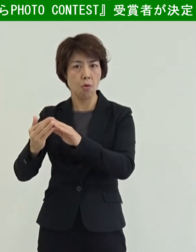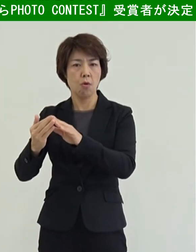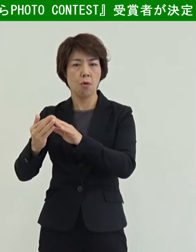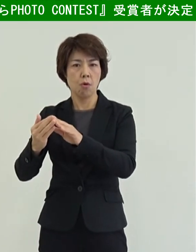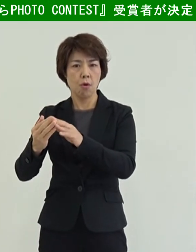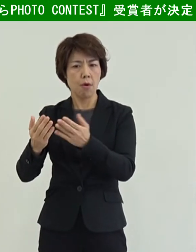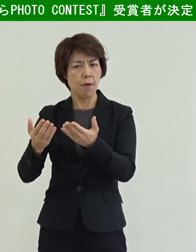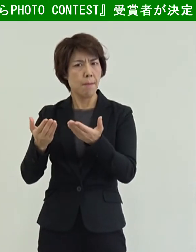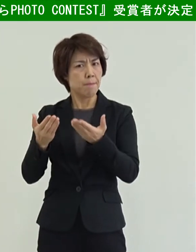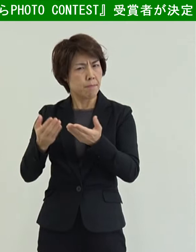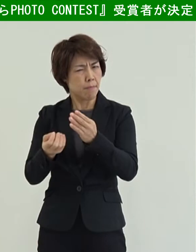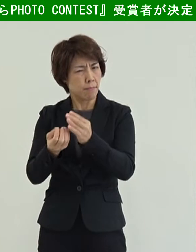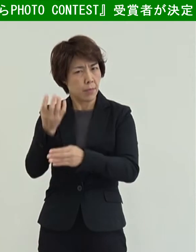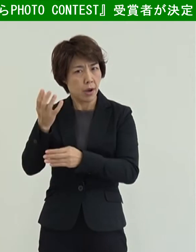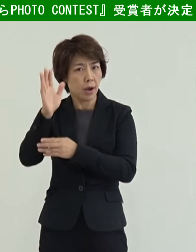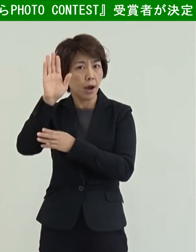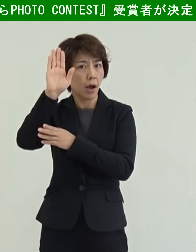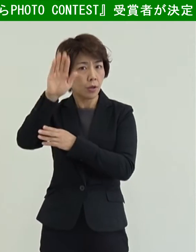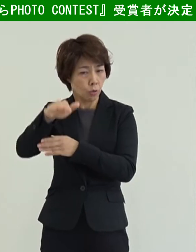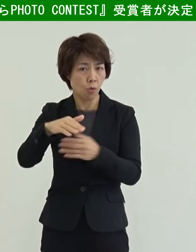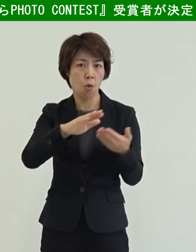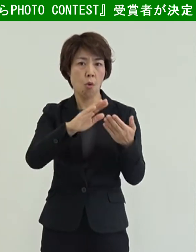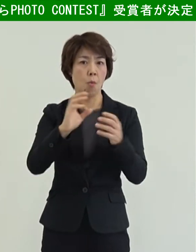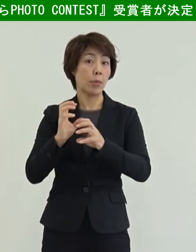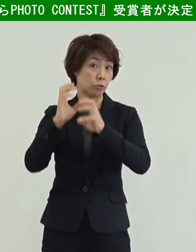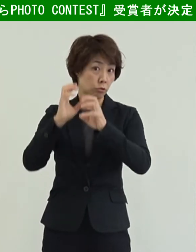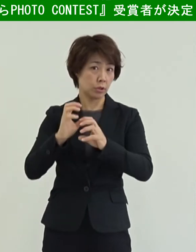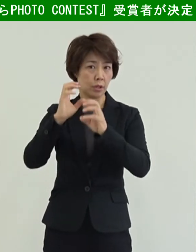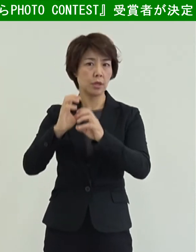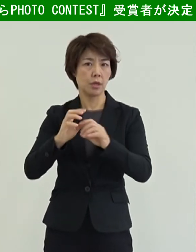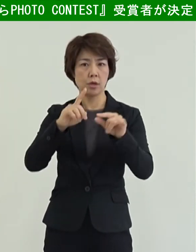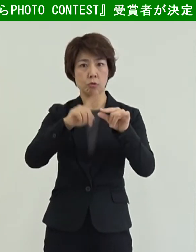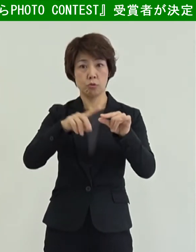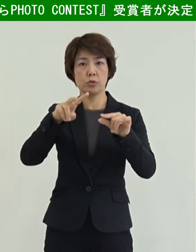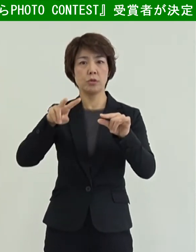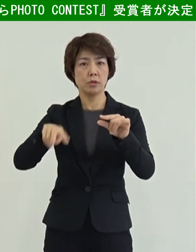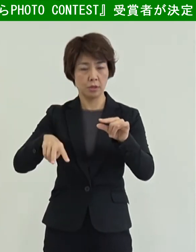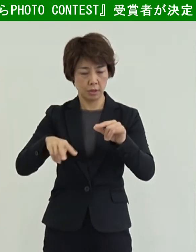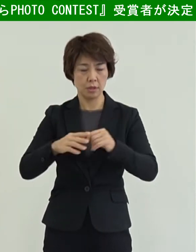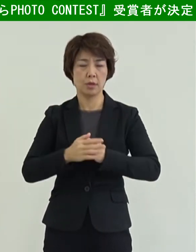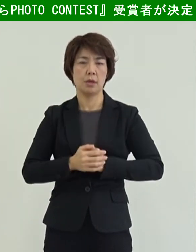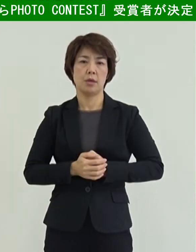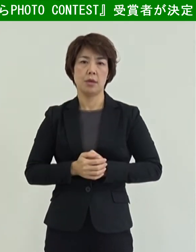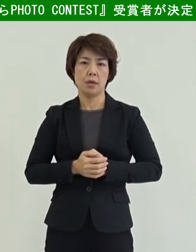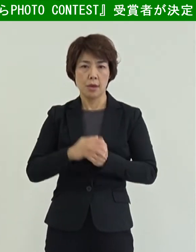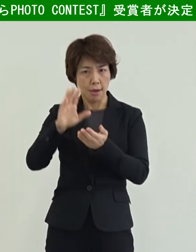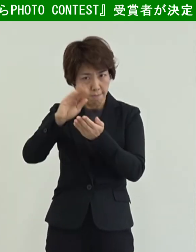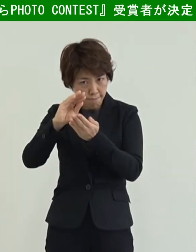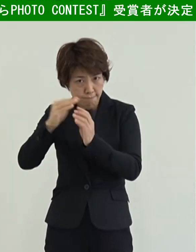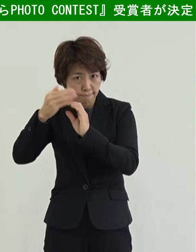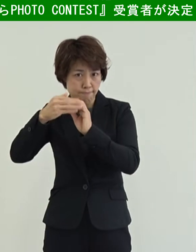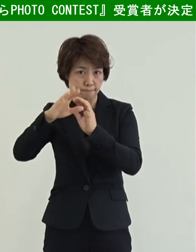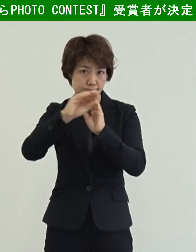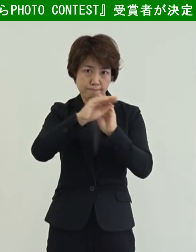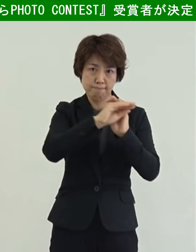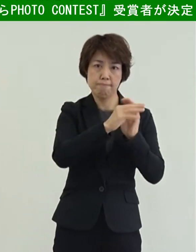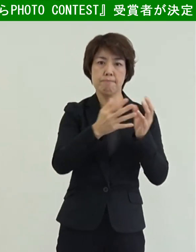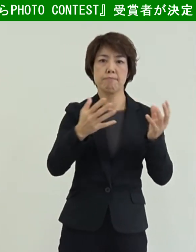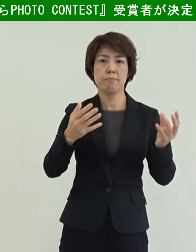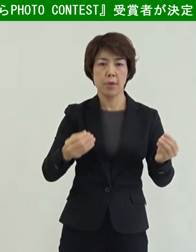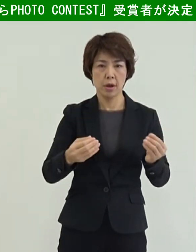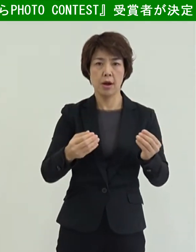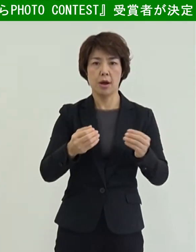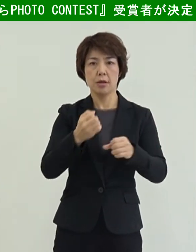震災後の祭りを中心に取材をした作品